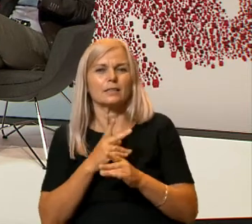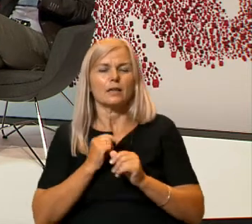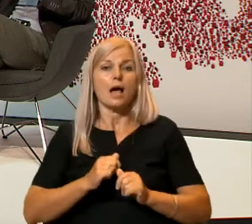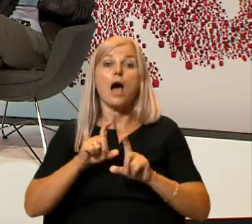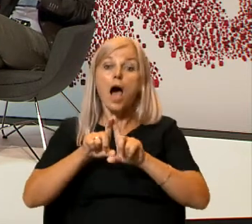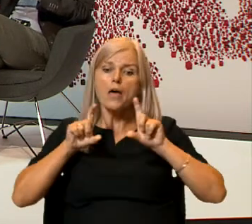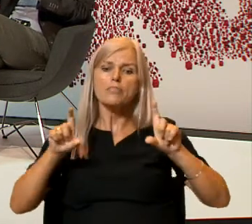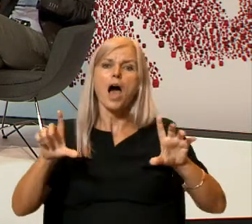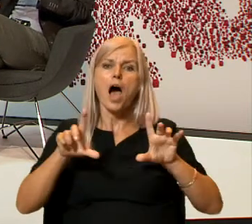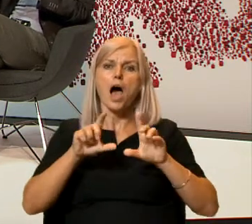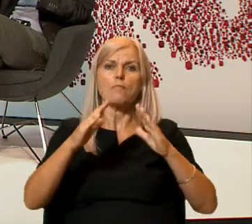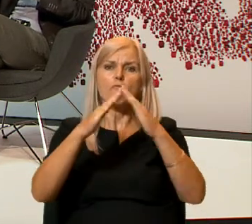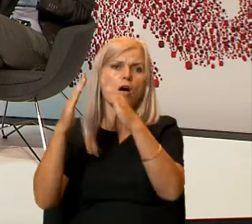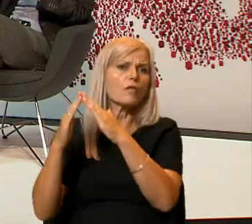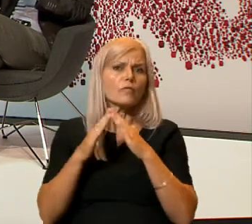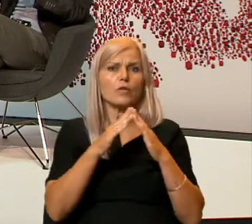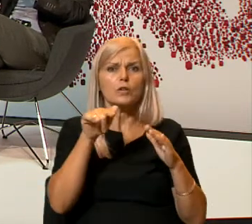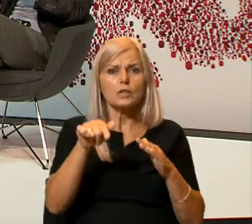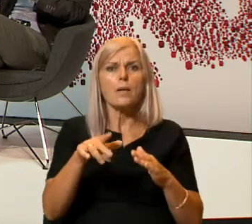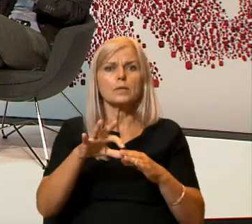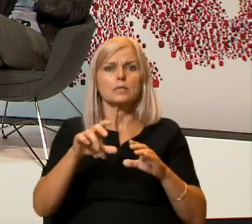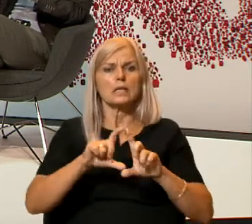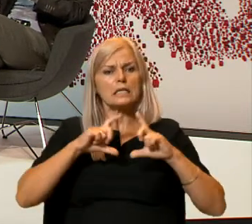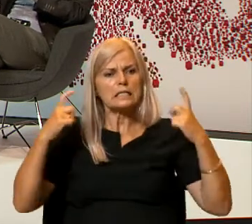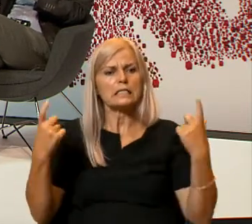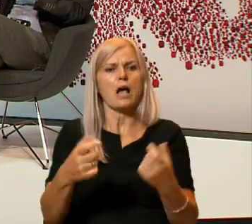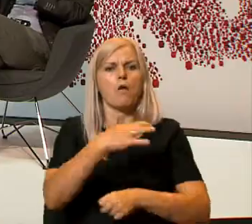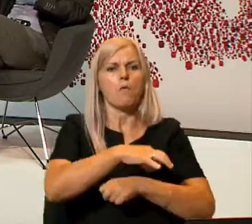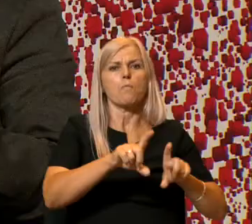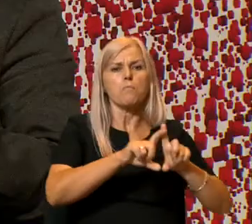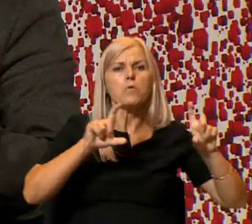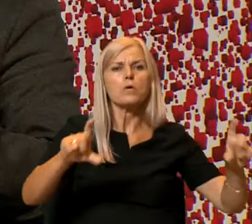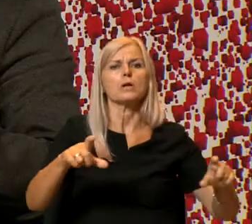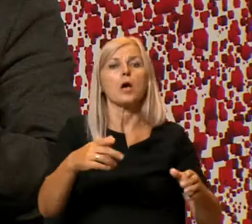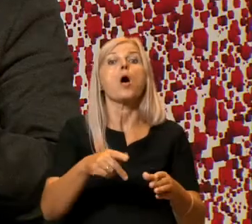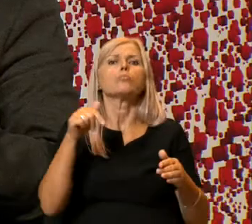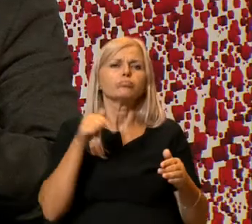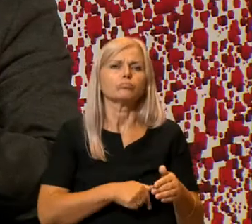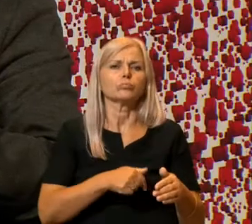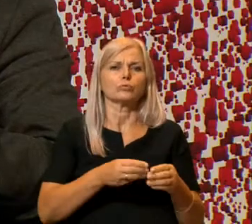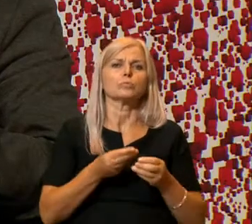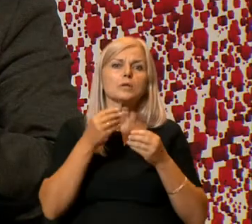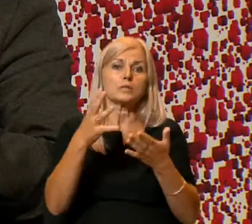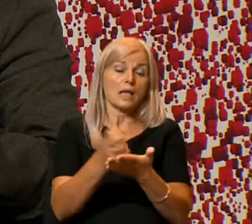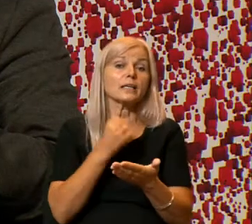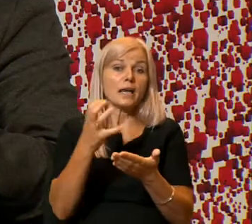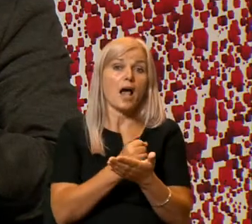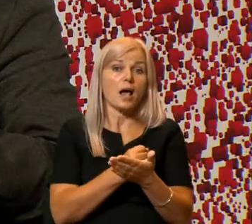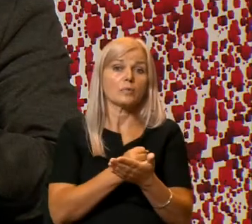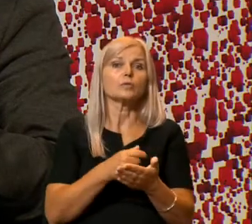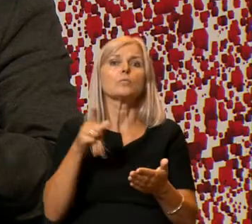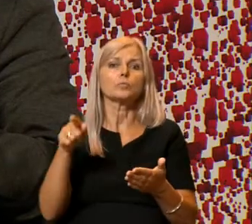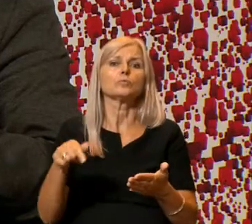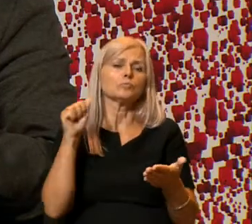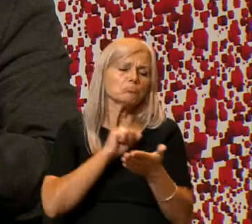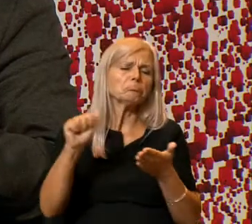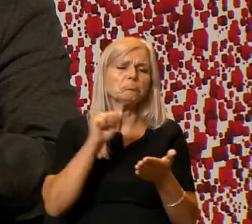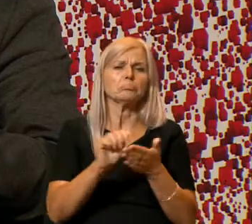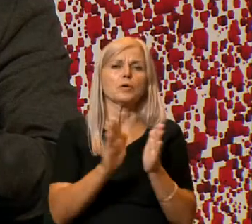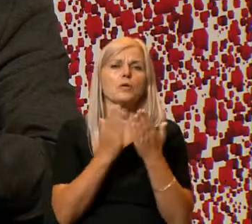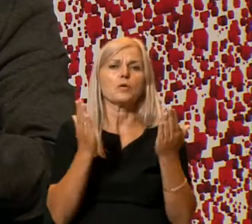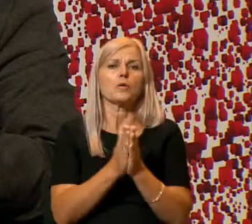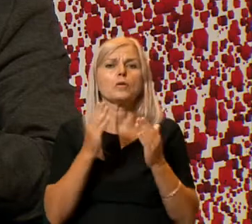Maxa Webera jesteśmy częścią świata akademickiego, musimy zarabiać pieniądze, publikować i tak dalej, ale zawsze jest